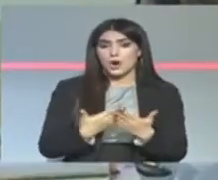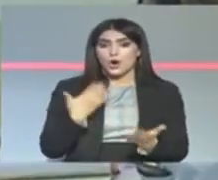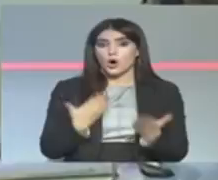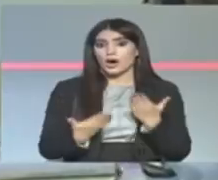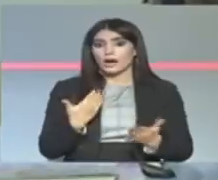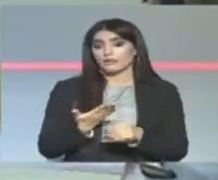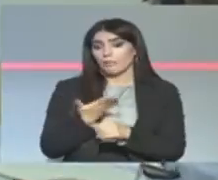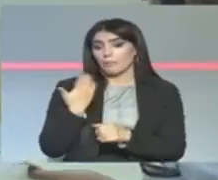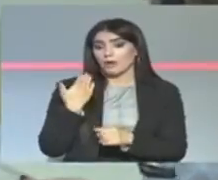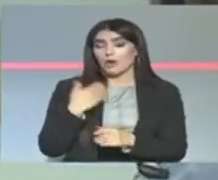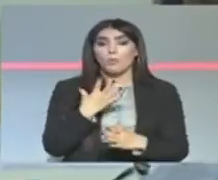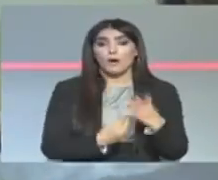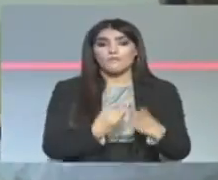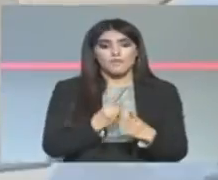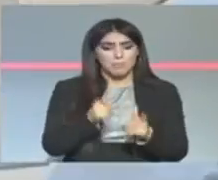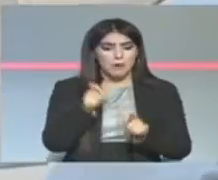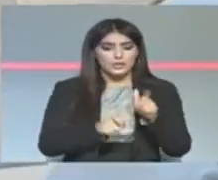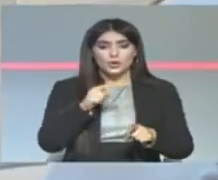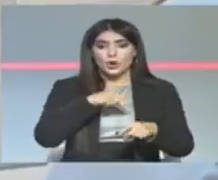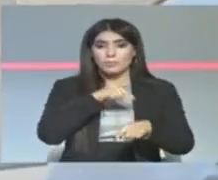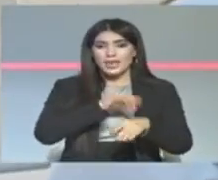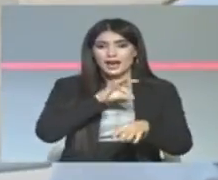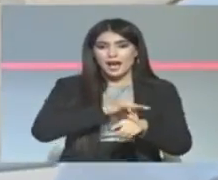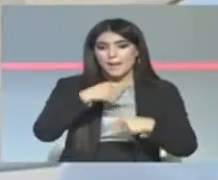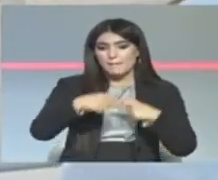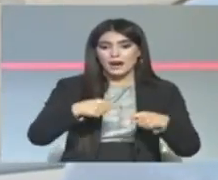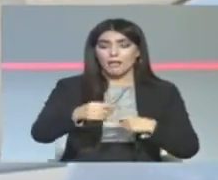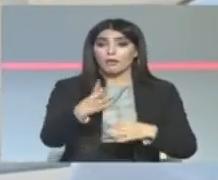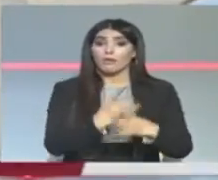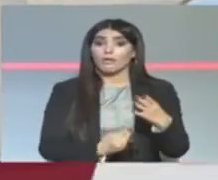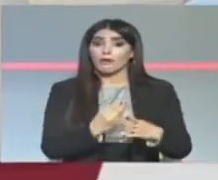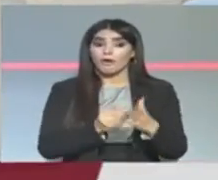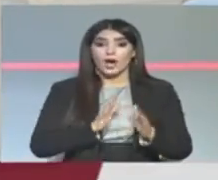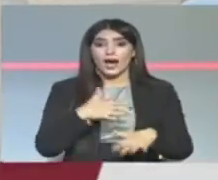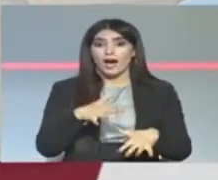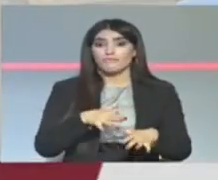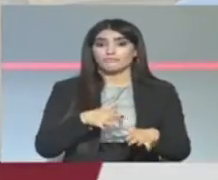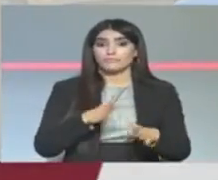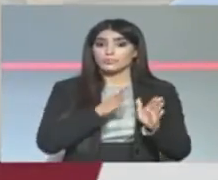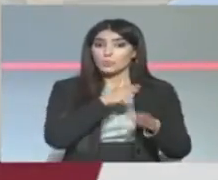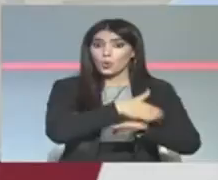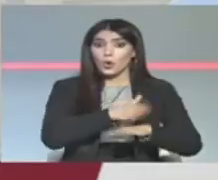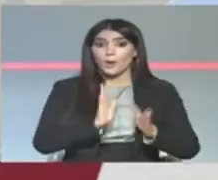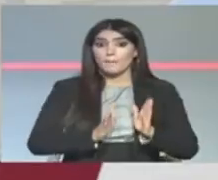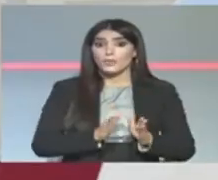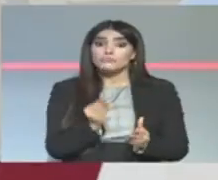بالفيتو سوف تكون منطقه شويه